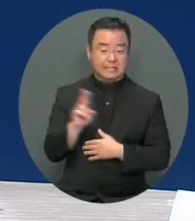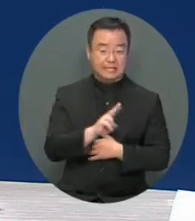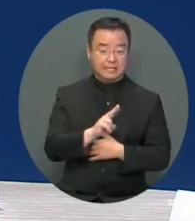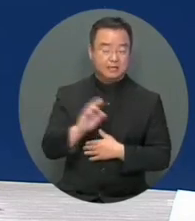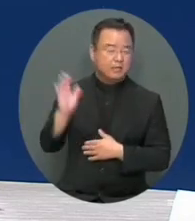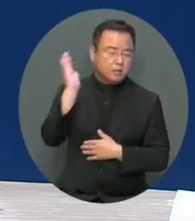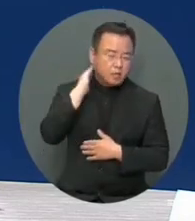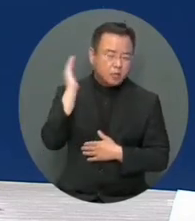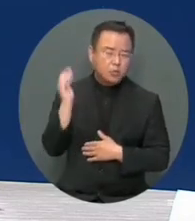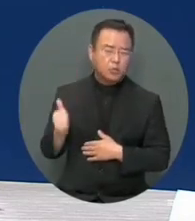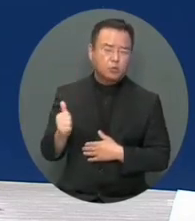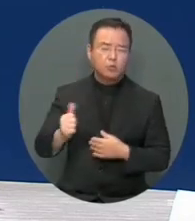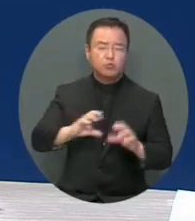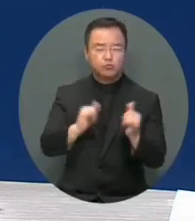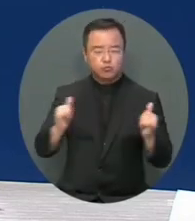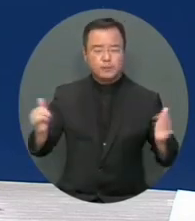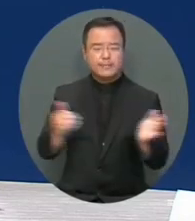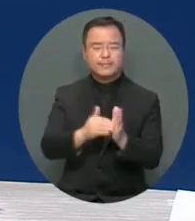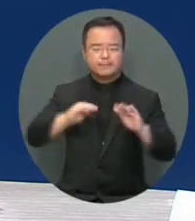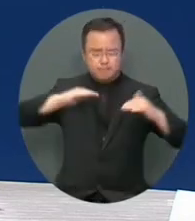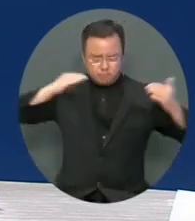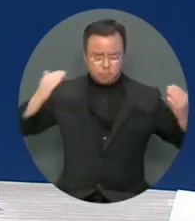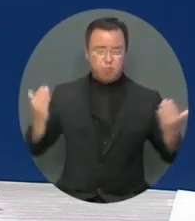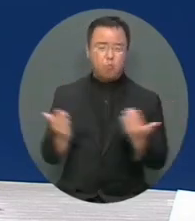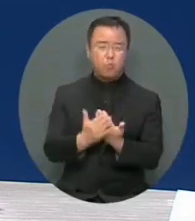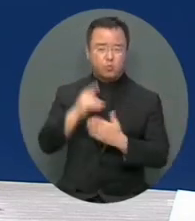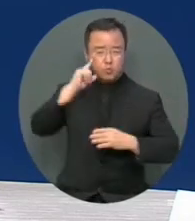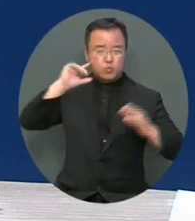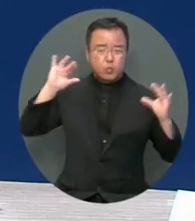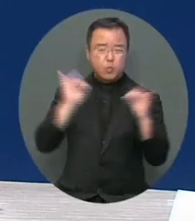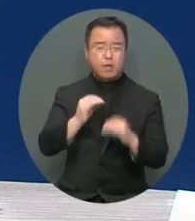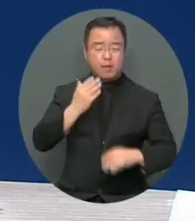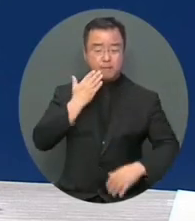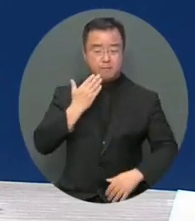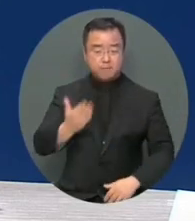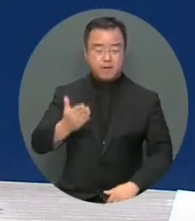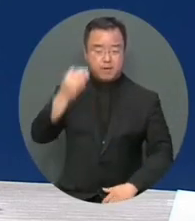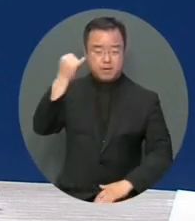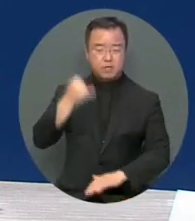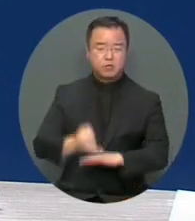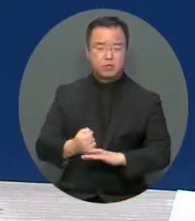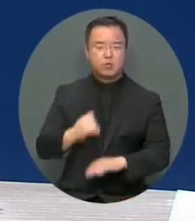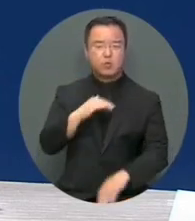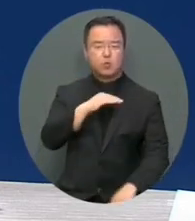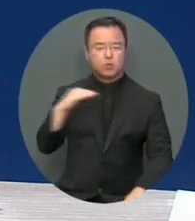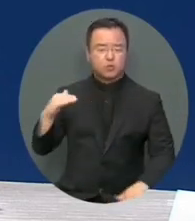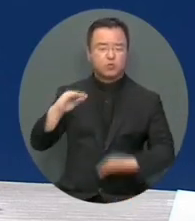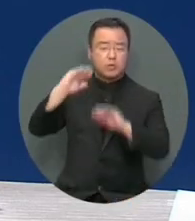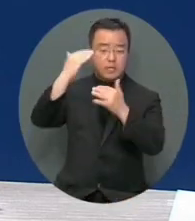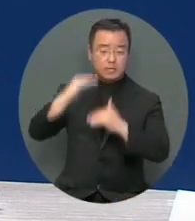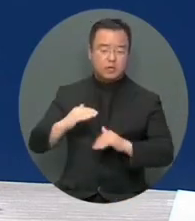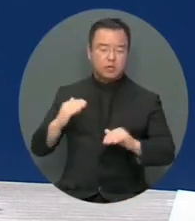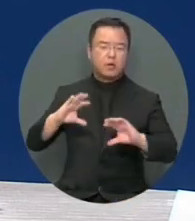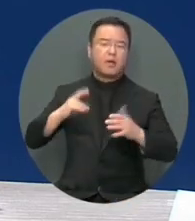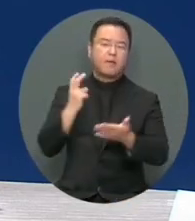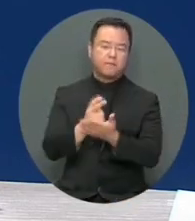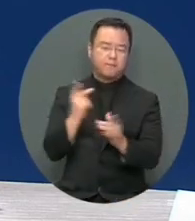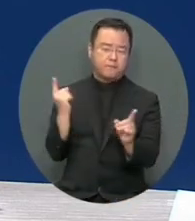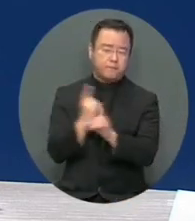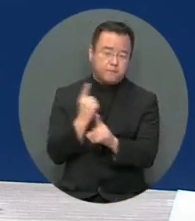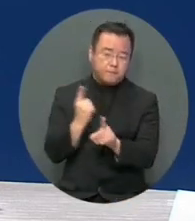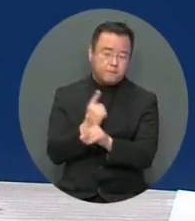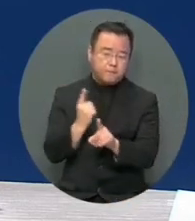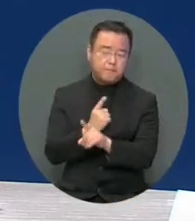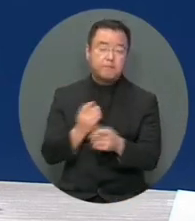대통령이 국민이 모두 공감할 수 있는 최소한의 최소한의 내용만으로의 개헌 그거를